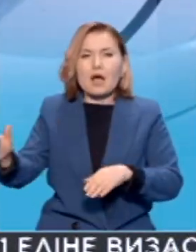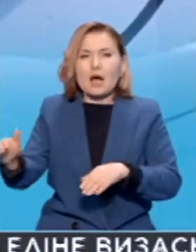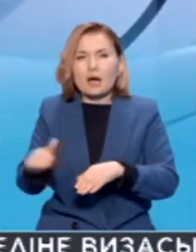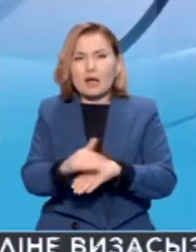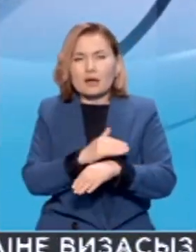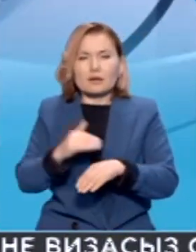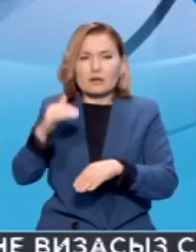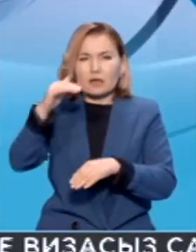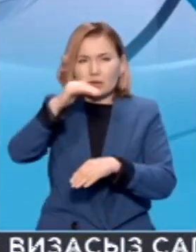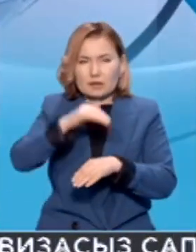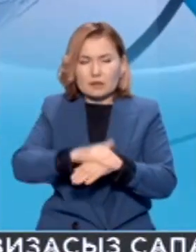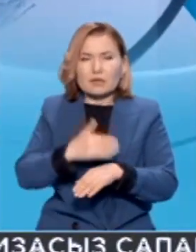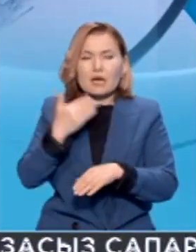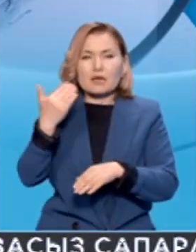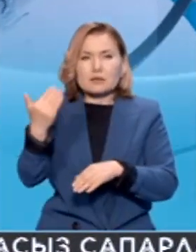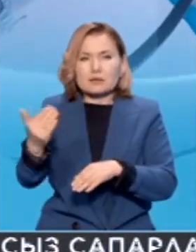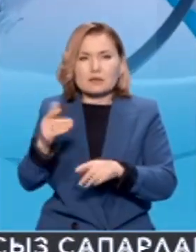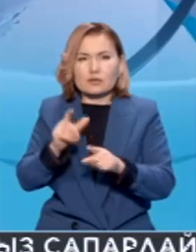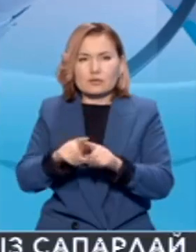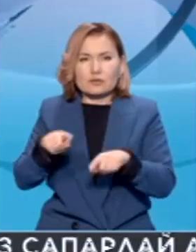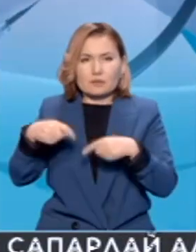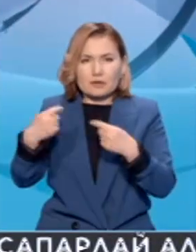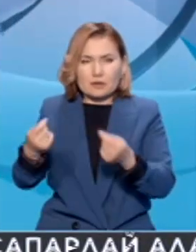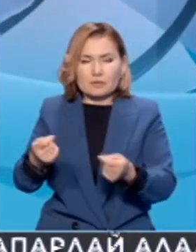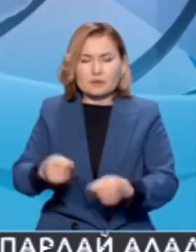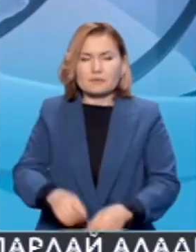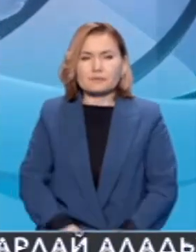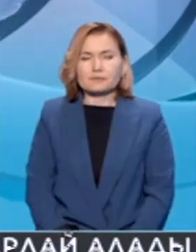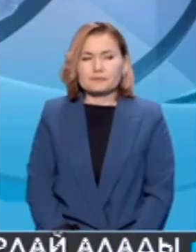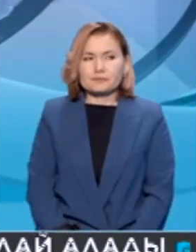қайырлы кеш. Сіз эфирдесіз.